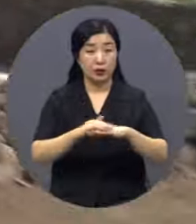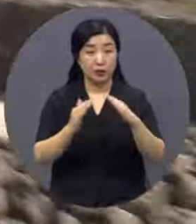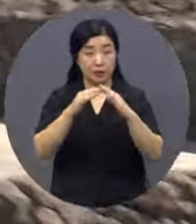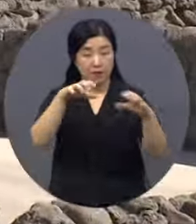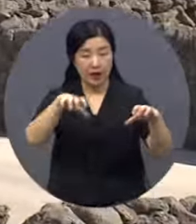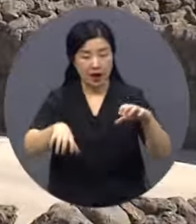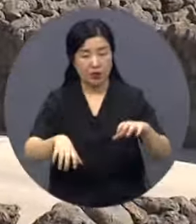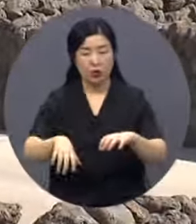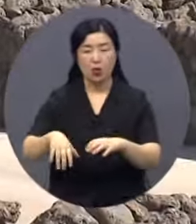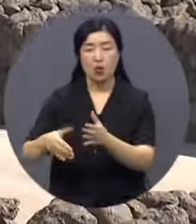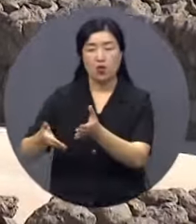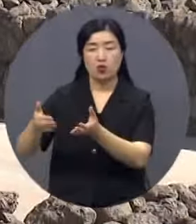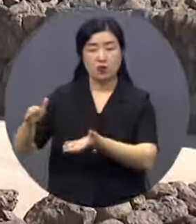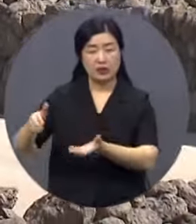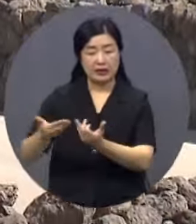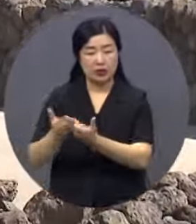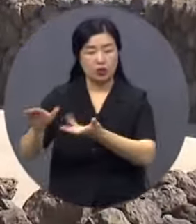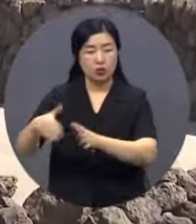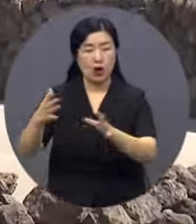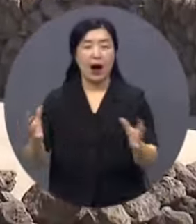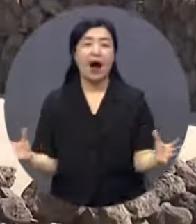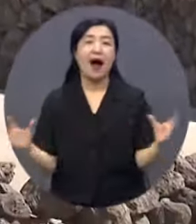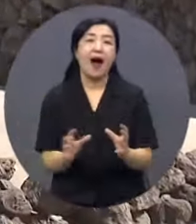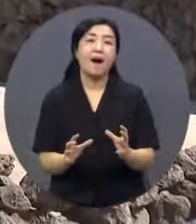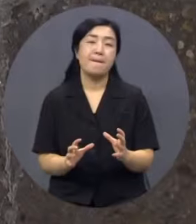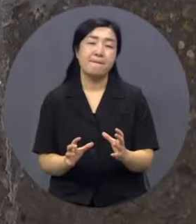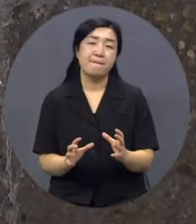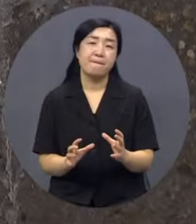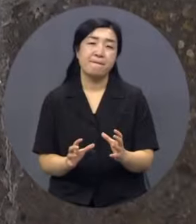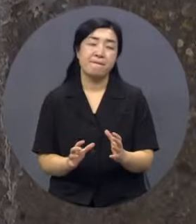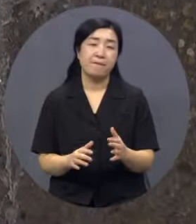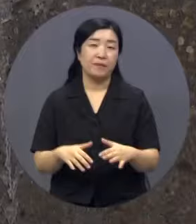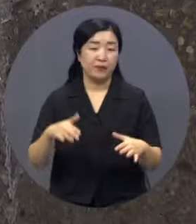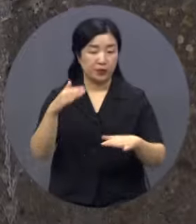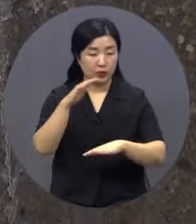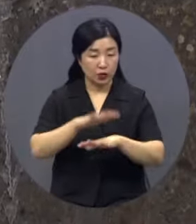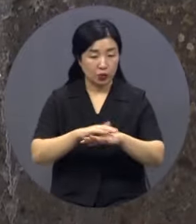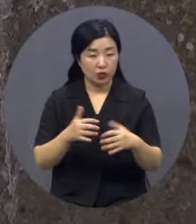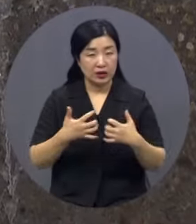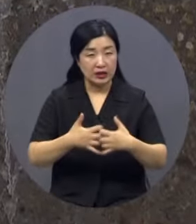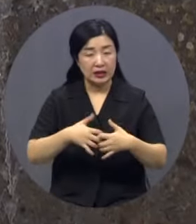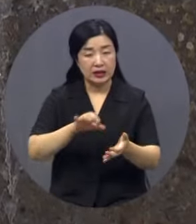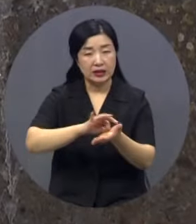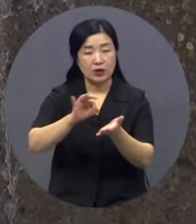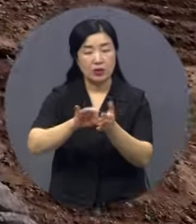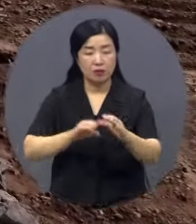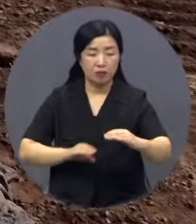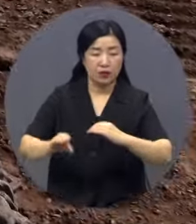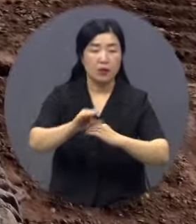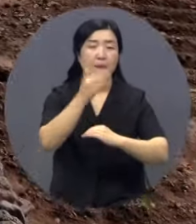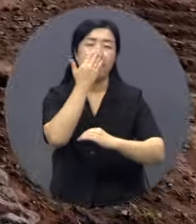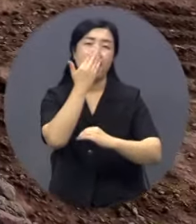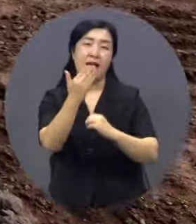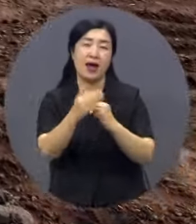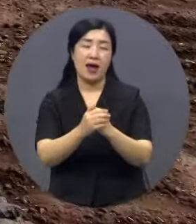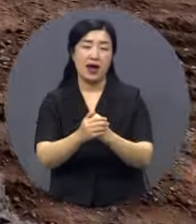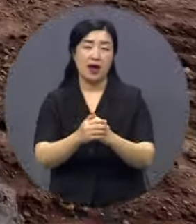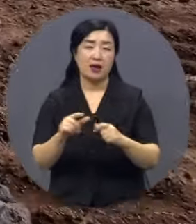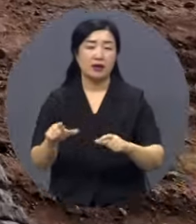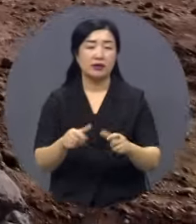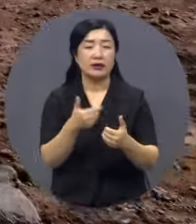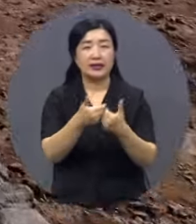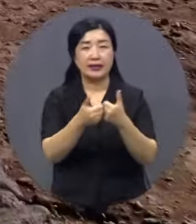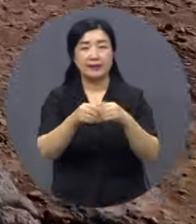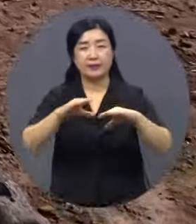주민들과 행정기관이 처음으로 힘을 합쳐 만든 농기계 경장로가 주민 불편을 개선하면서